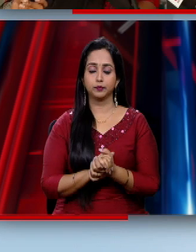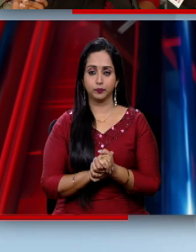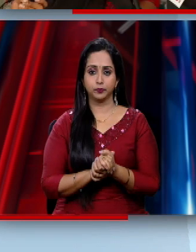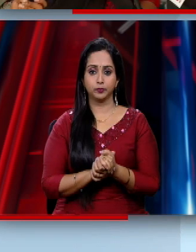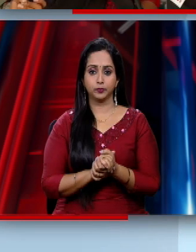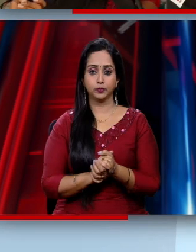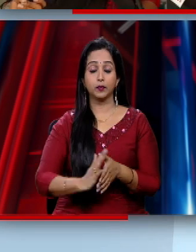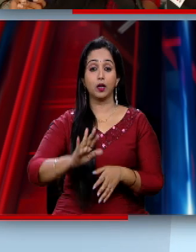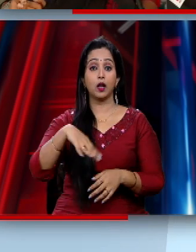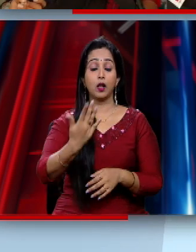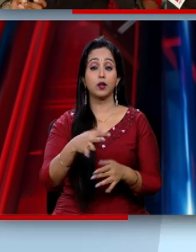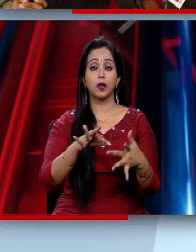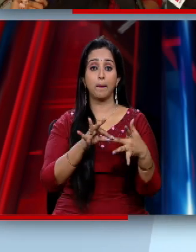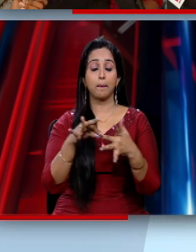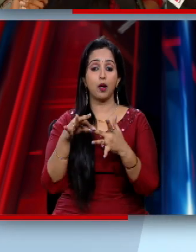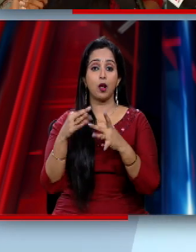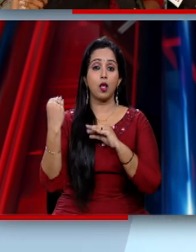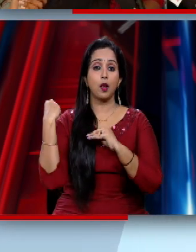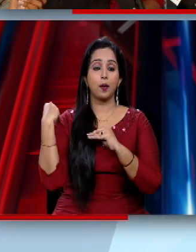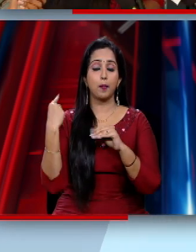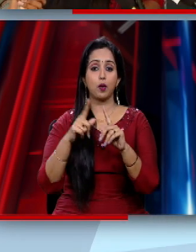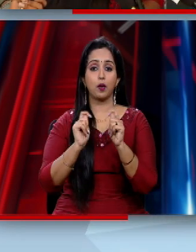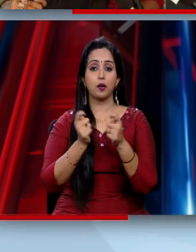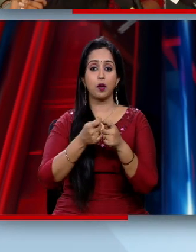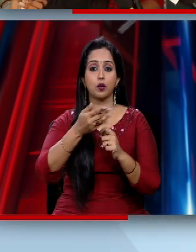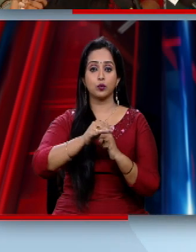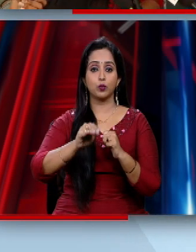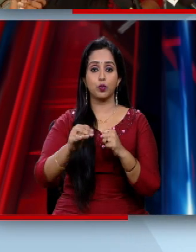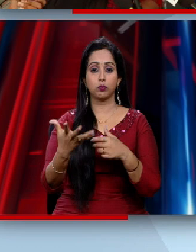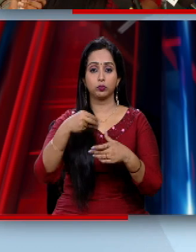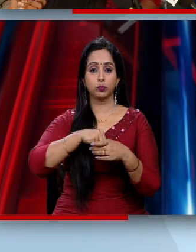പ്രധാന അധികാര സമിതികളിൽ വിദ്യാർത്ഥി പ്രാതിനിധ്യം കൊണ്ടുവരും.